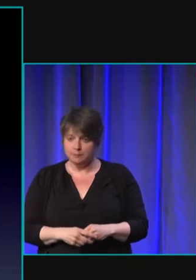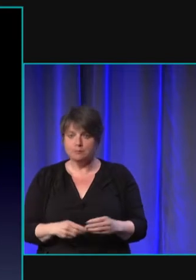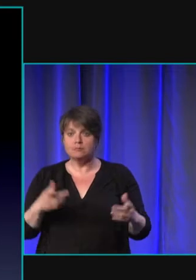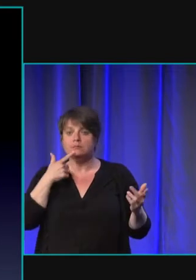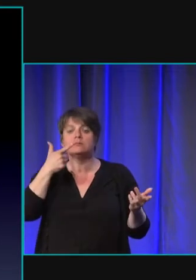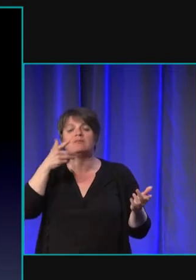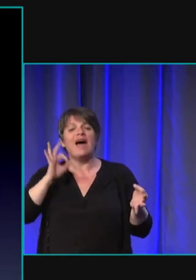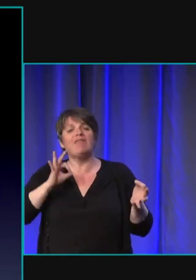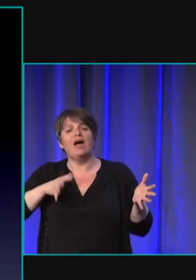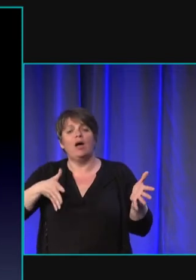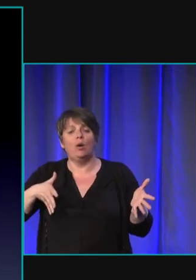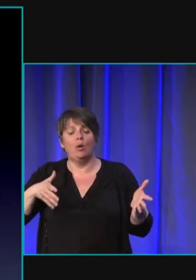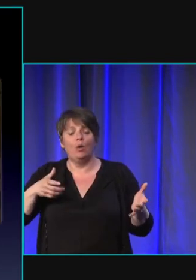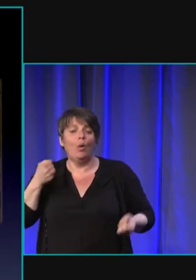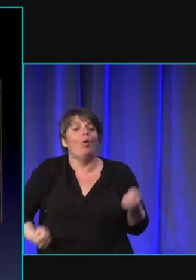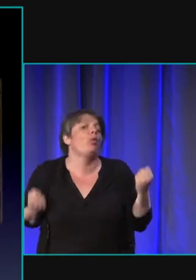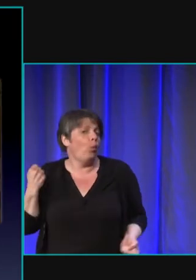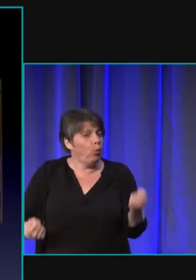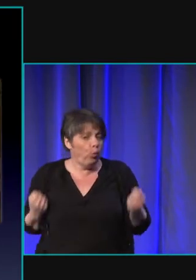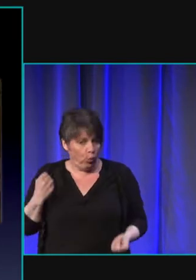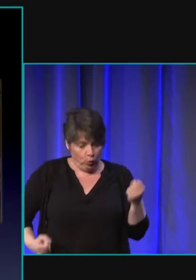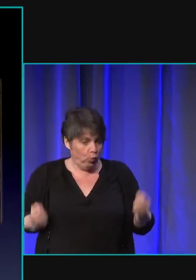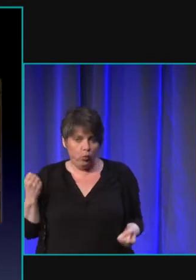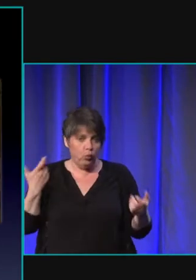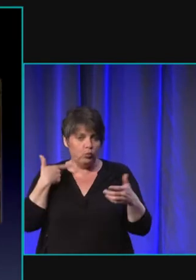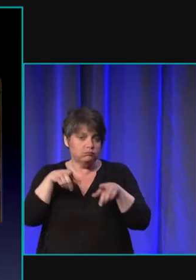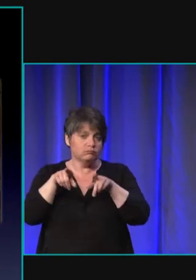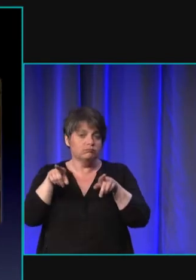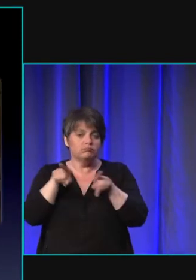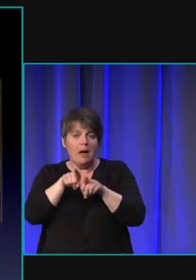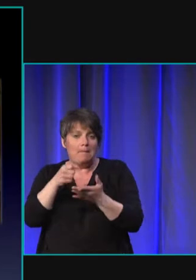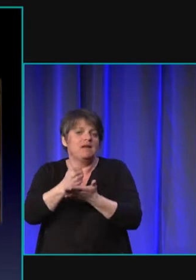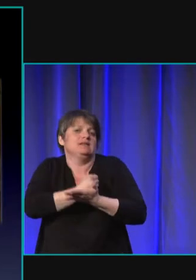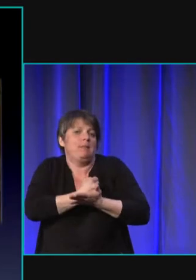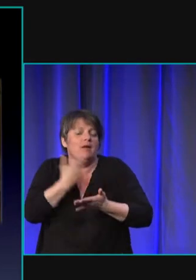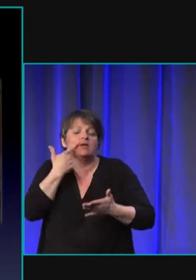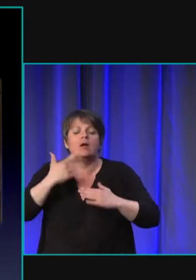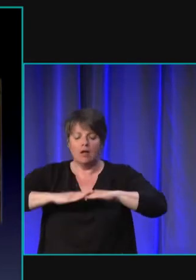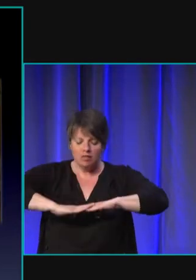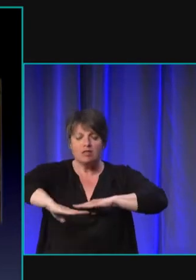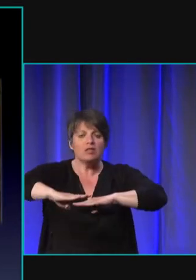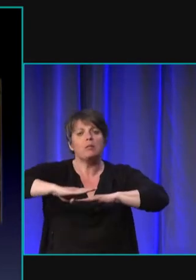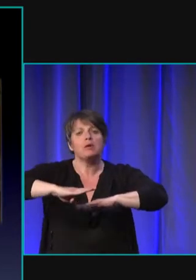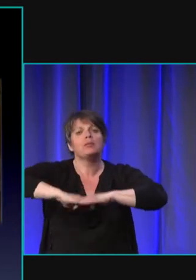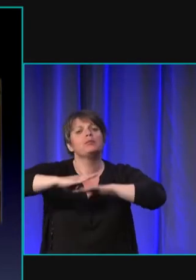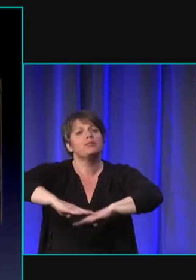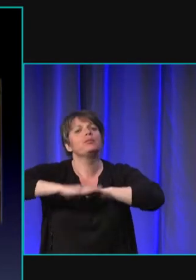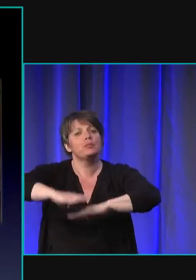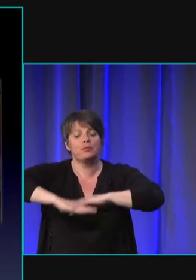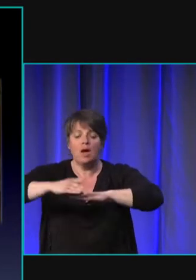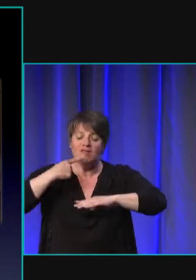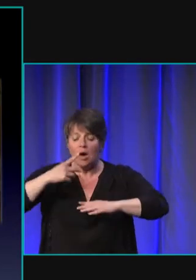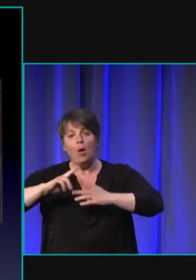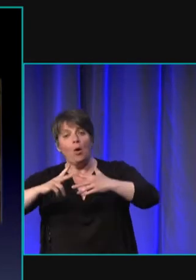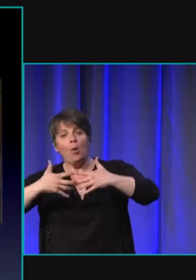Alors en course à pied, on a fait aussi la même chose. Alors ici, vous avez l'exemple d'un tapis roulant qui est non motorisé, c'est-à-dire que